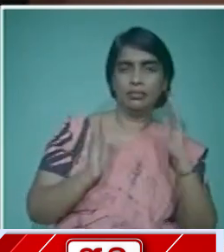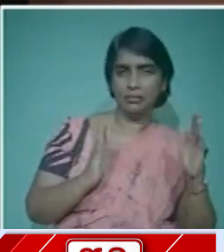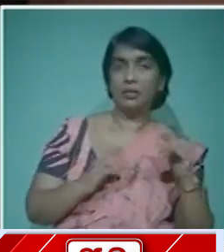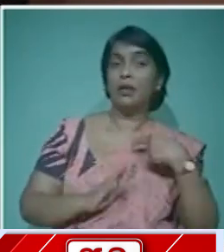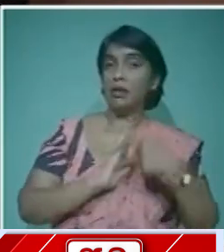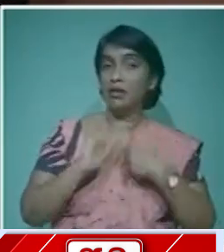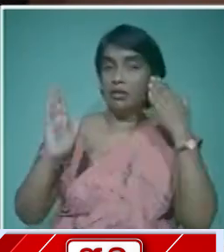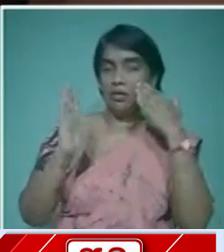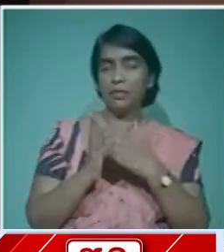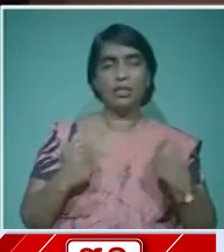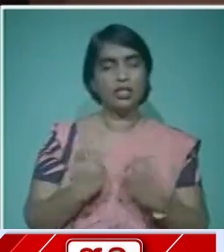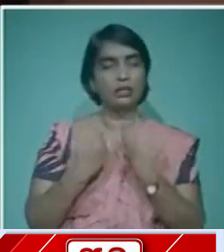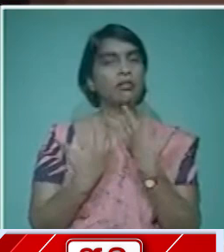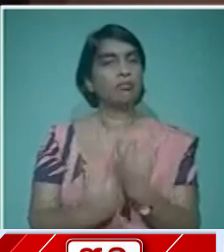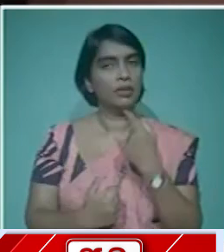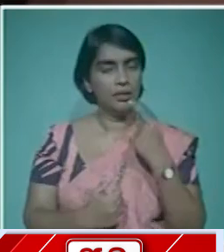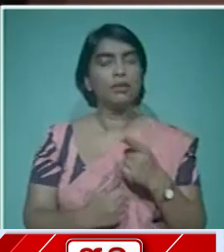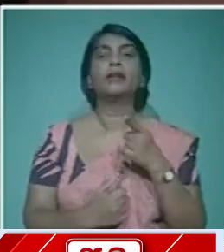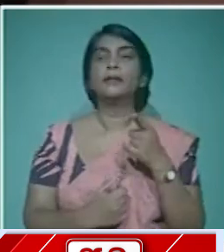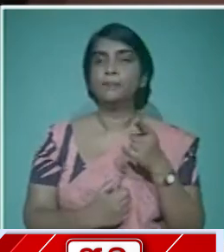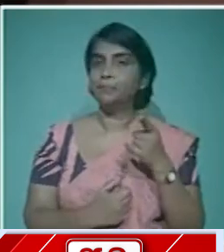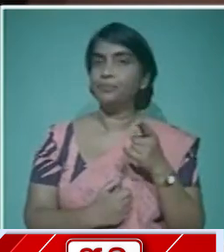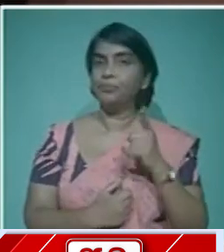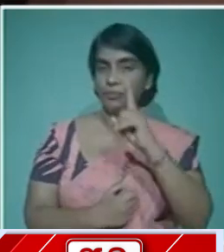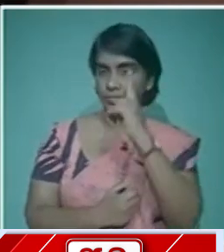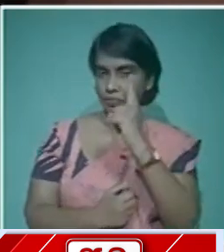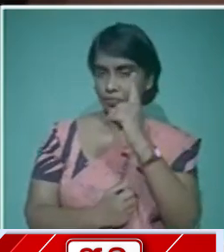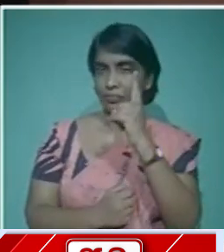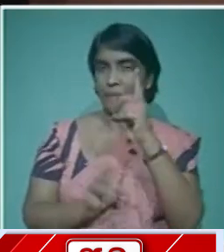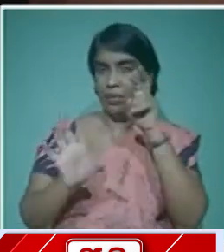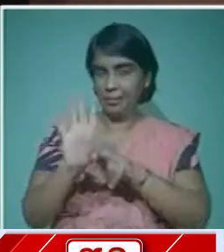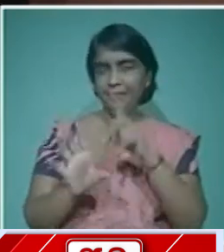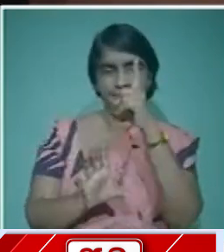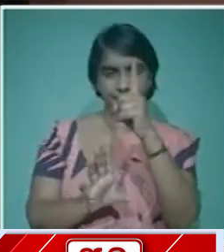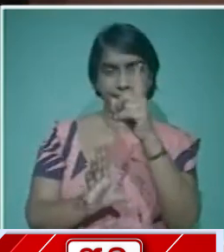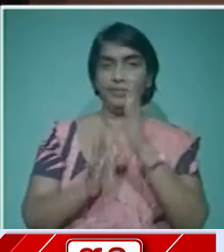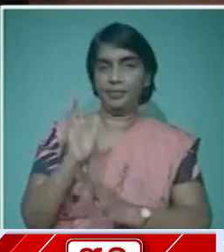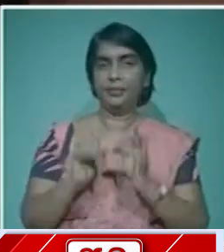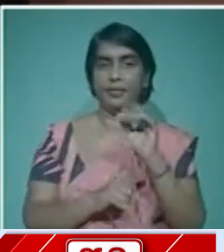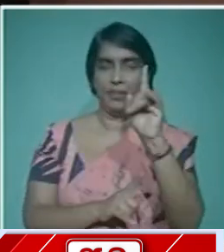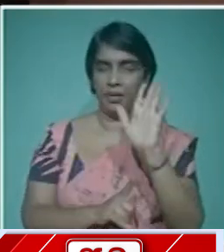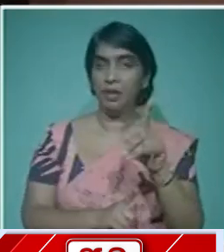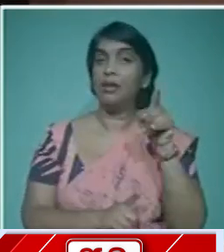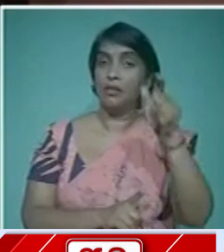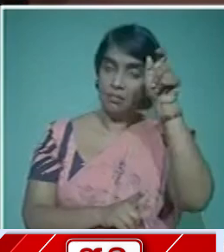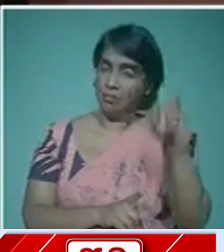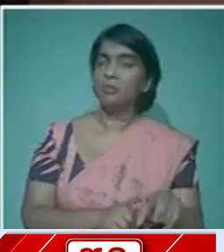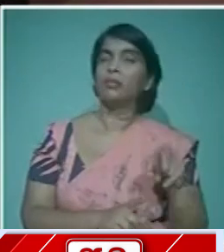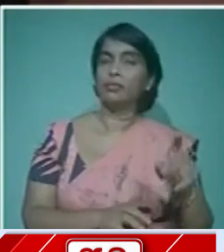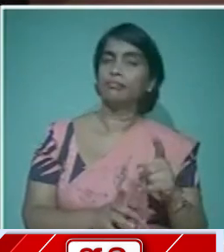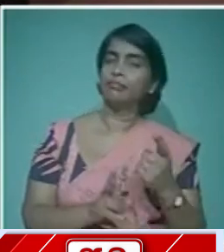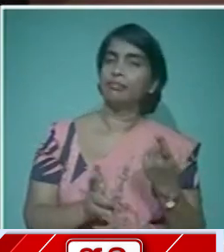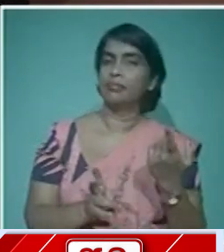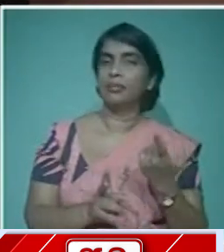රට වෙනුවෙන් ඒ අභියෝගය බාරගන්න එක අසුනක් තිබිච්ච මන්ත්‍රීවරයෙක් හිටියා. එතුමා ඒ අසුන